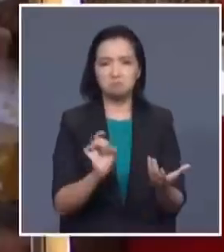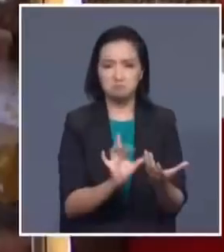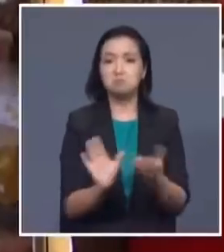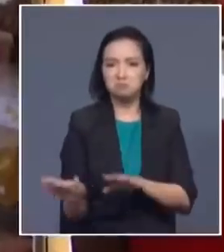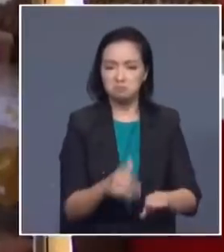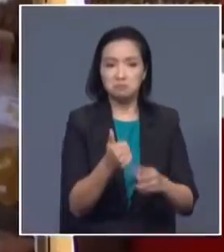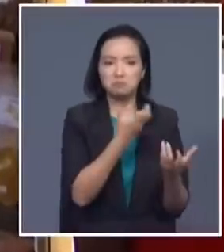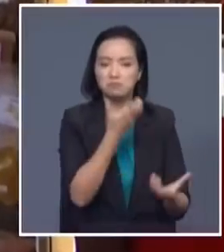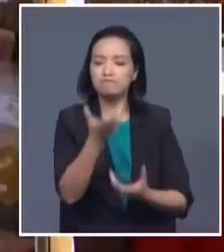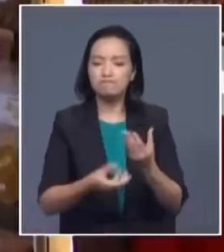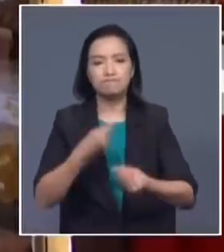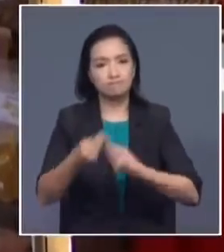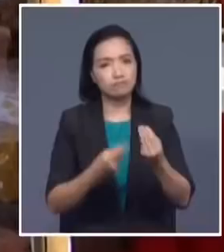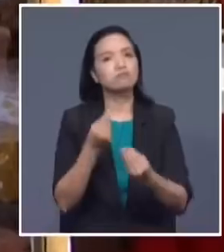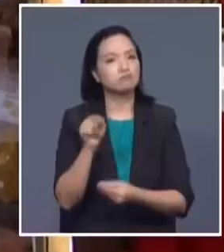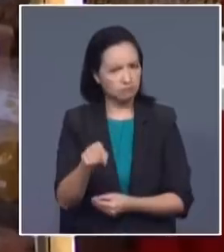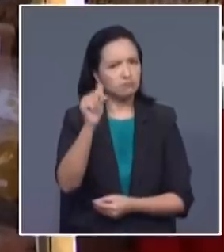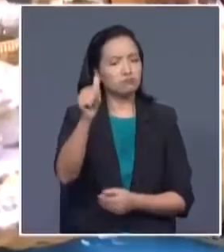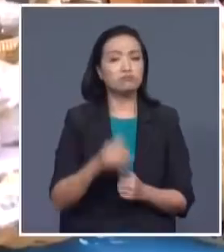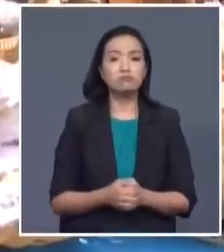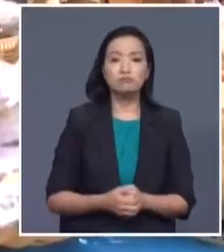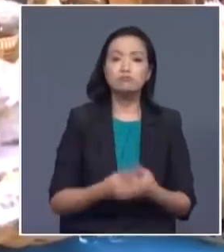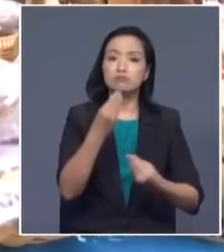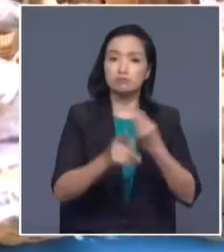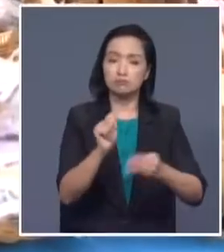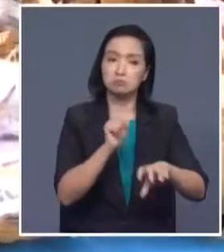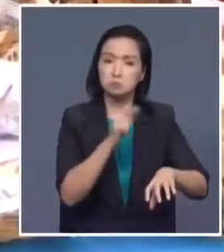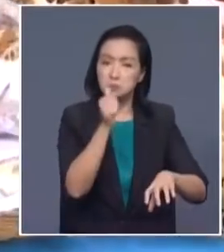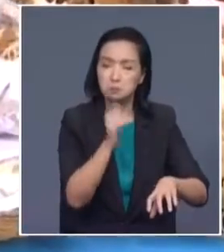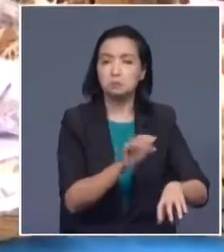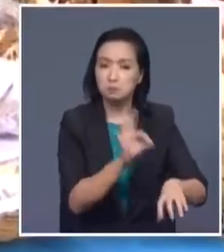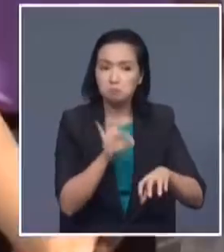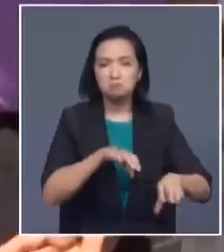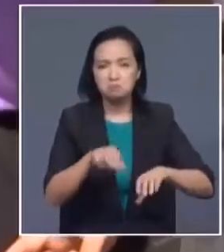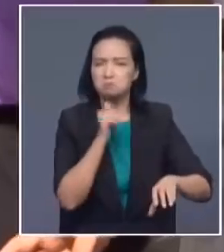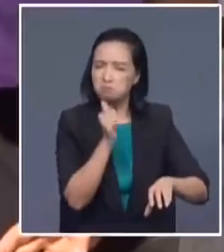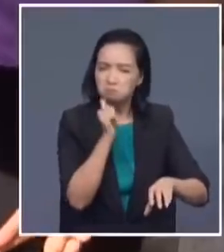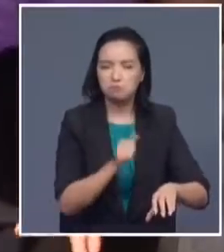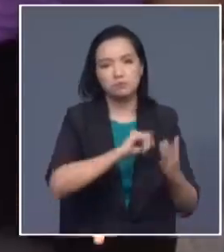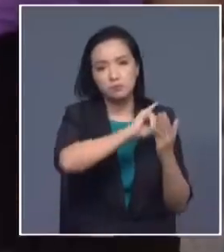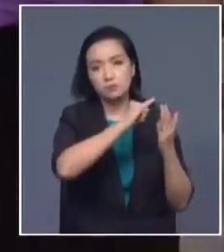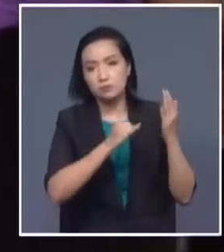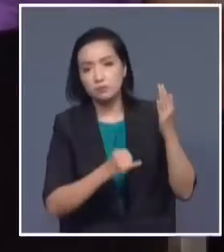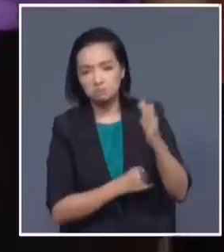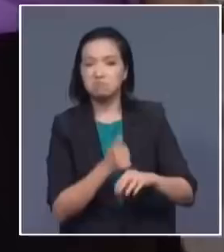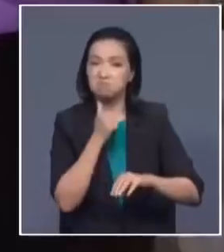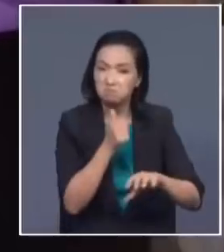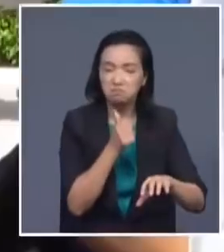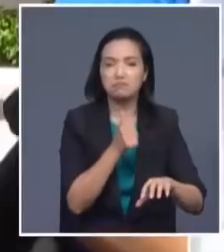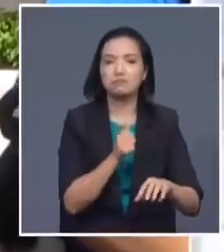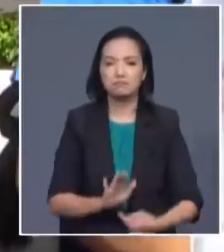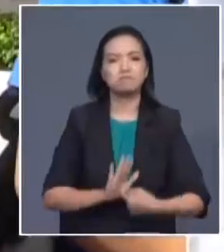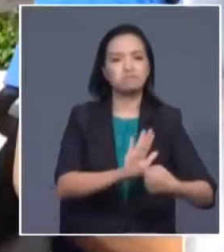ได้นำสินค้ามาจำหน่ายในตลาดอีกทั้งคัดเลือกตลาดประชารัฐที่มีการดำเนินการเป็นเลิศของแต่ละจังหวัดเพื่อเป็นต้นแบบและถอ